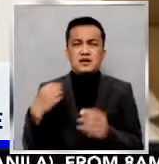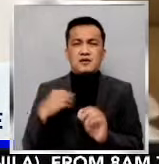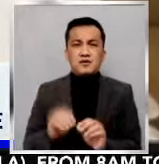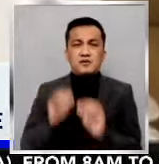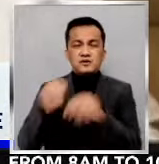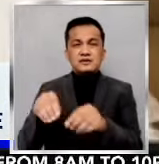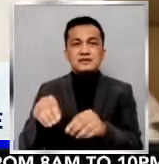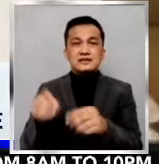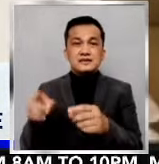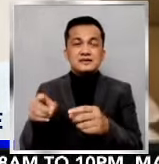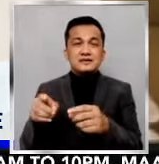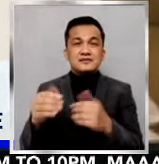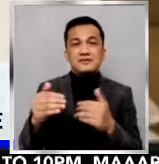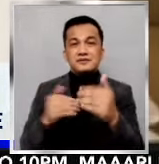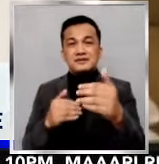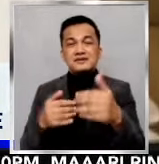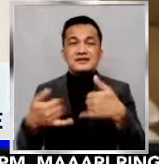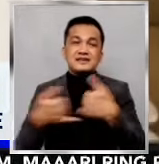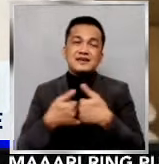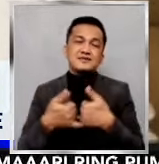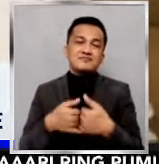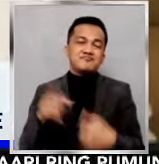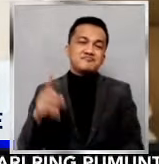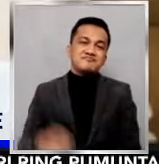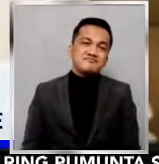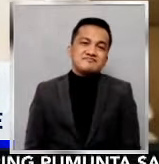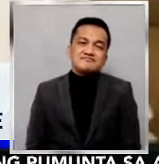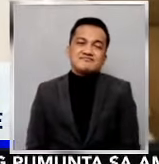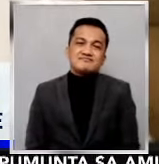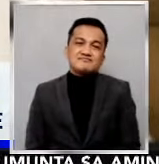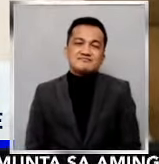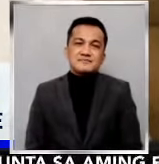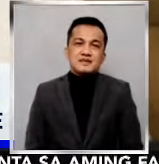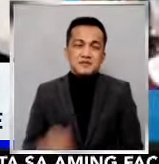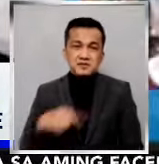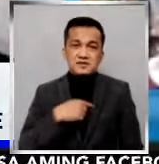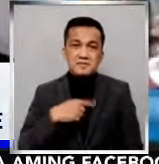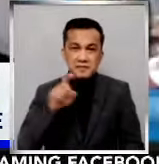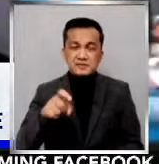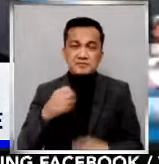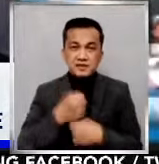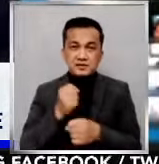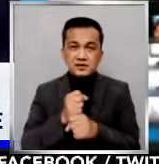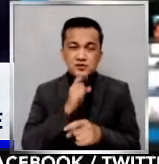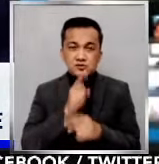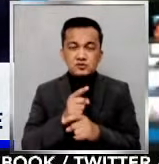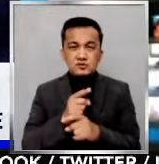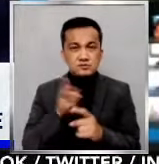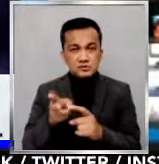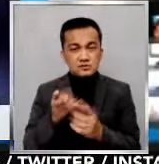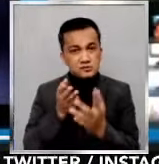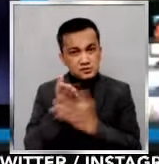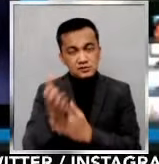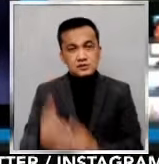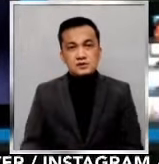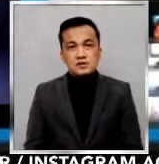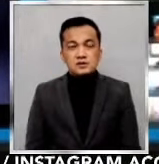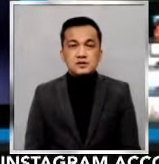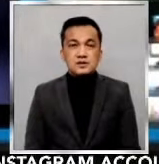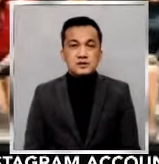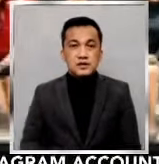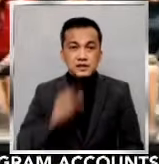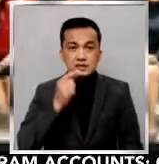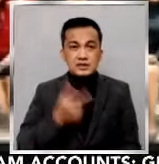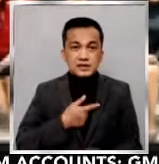You know, we have to make sure that it's transparent. Guest speaker si Gordon sa general